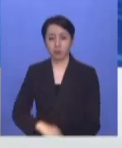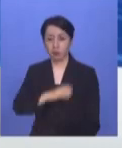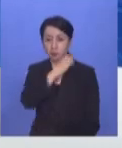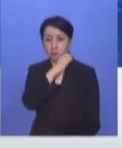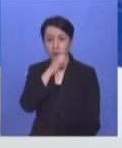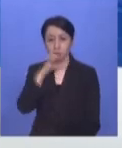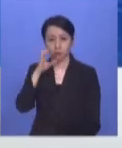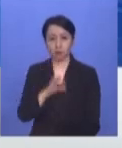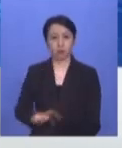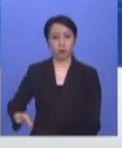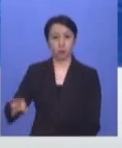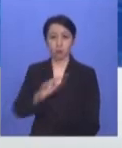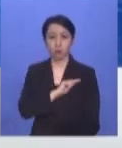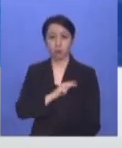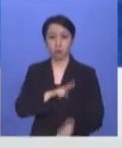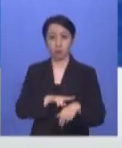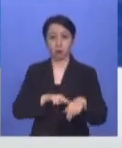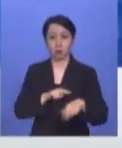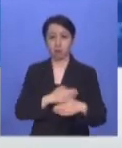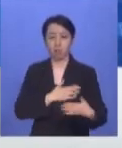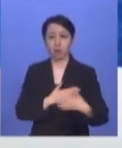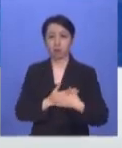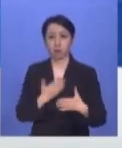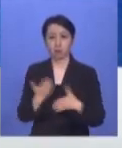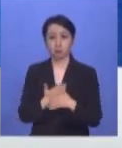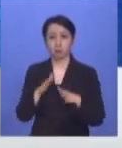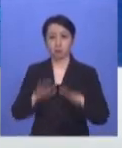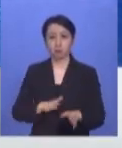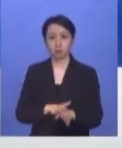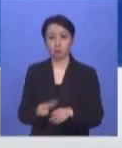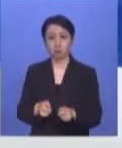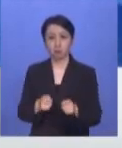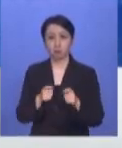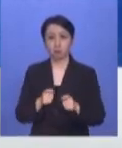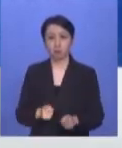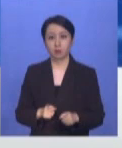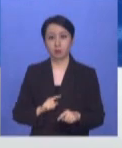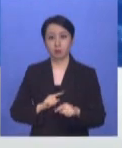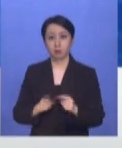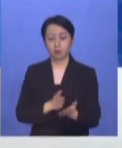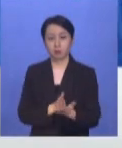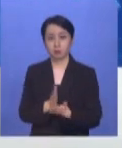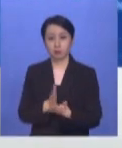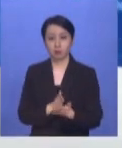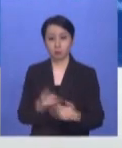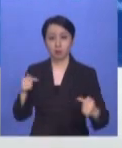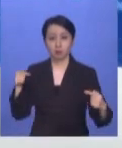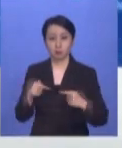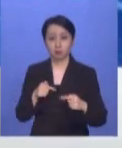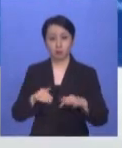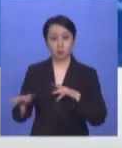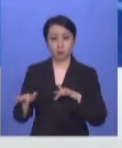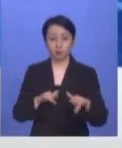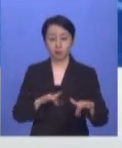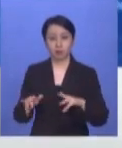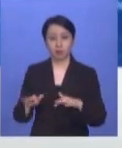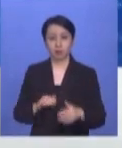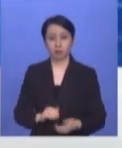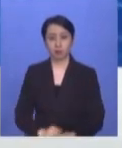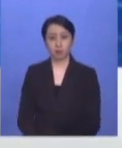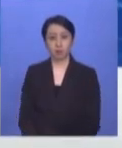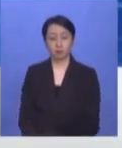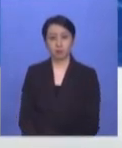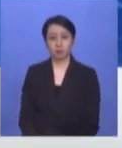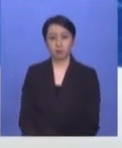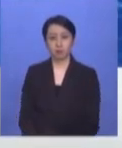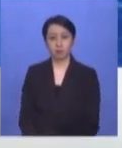в северо-казахстанской области сотрудники полиции активно содействуют местным исполнительным органам и экстренным службам в противопаводковые